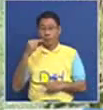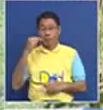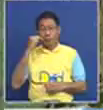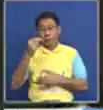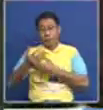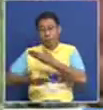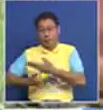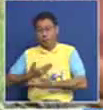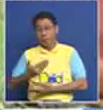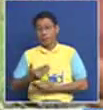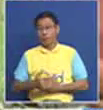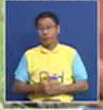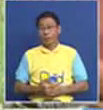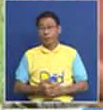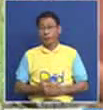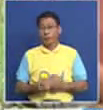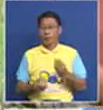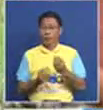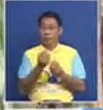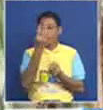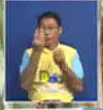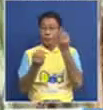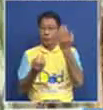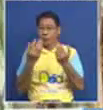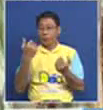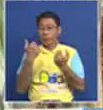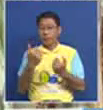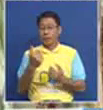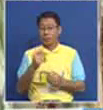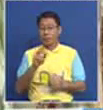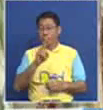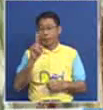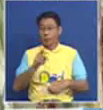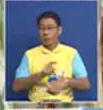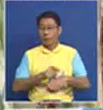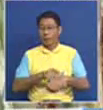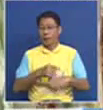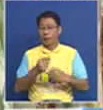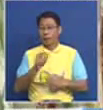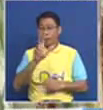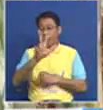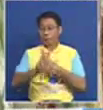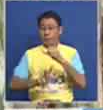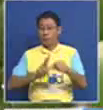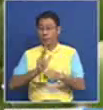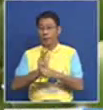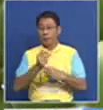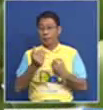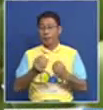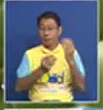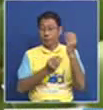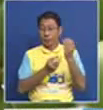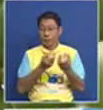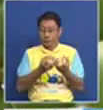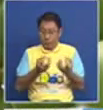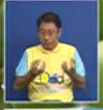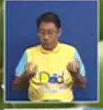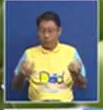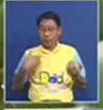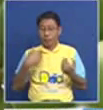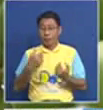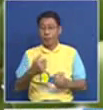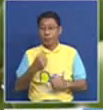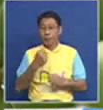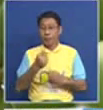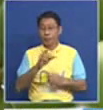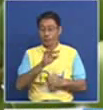าย การเพาะปลูกอินทผลัมนั้นจะใช้ระยะเวลาในการปลูก3ปีจึงจะออกผลผลิตซึ่ง1ต้นจะได้ผล